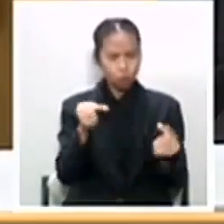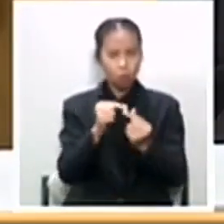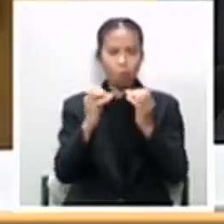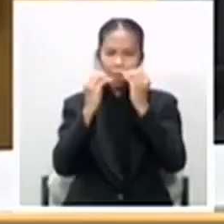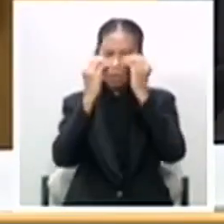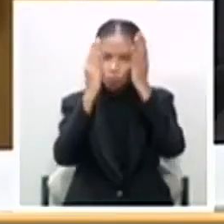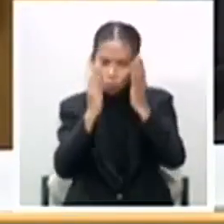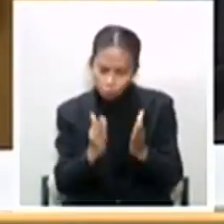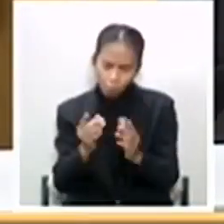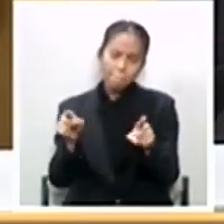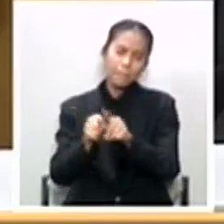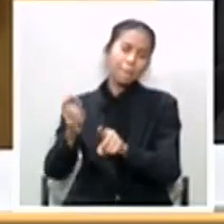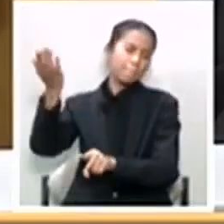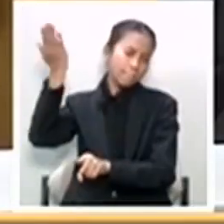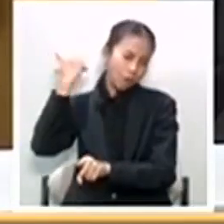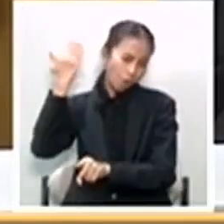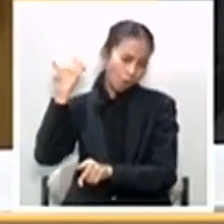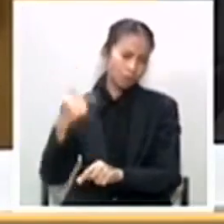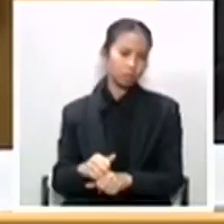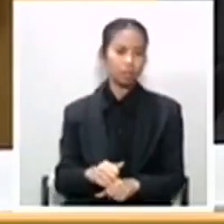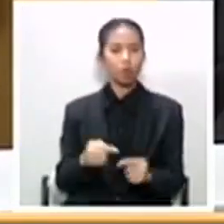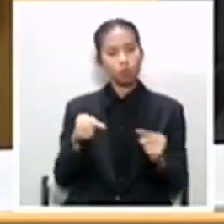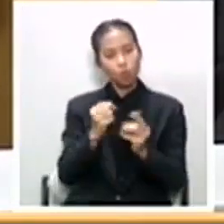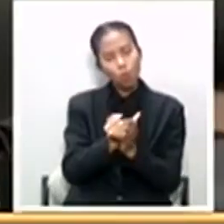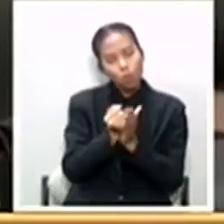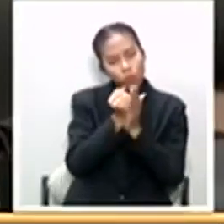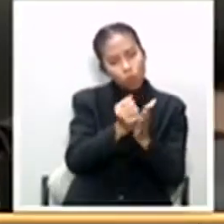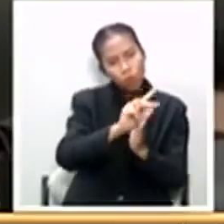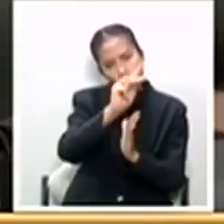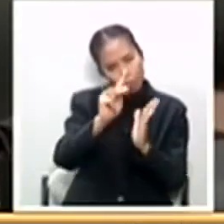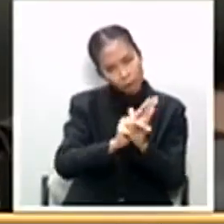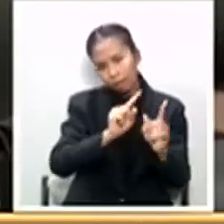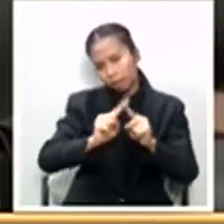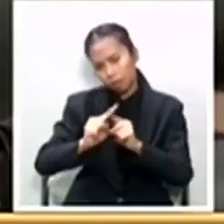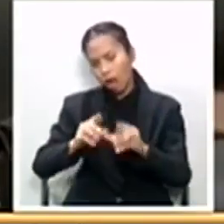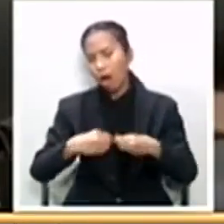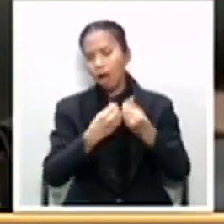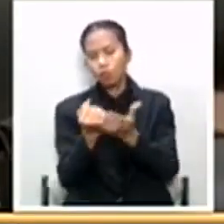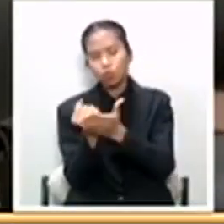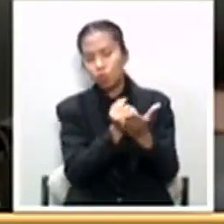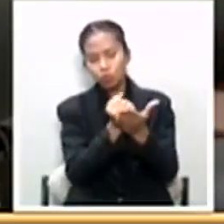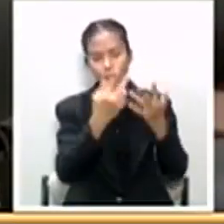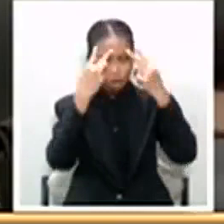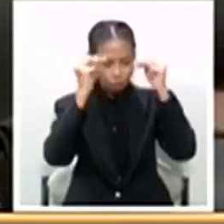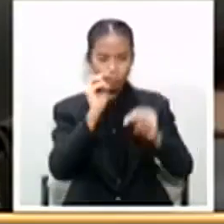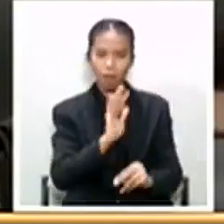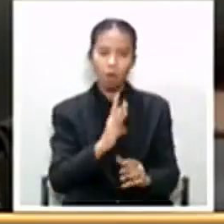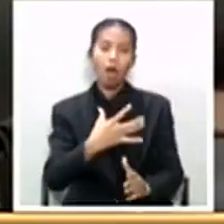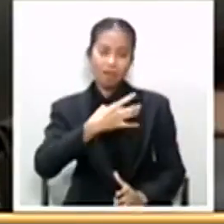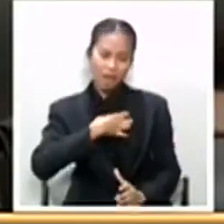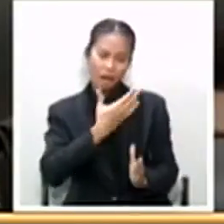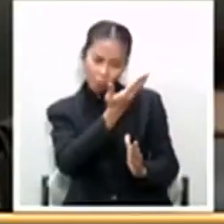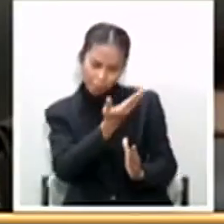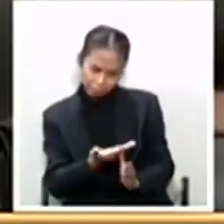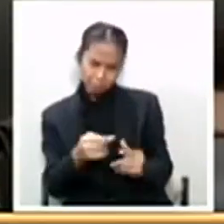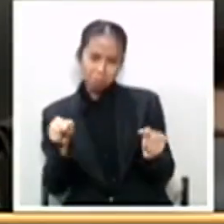เดิมยุติการให้ความเห็นการให้ความช่วยเหลือในทางกฎหมายแก่นายกรัฐมนตรีให้ท่านกลับมาเป็นปูชนียบุคค